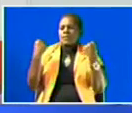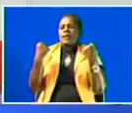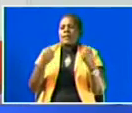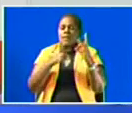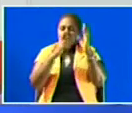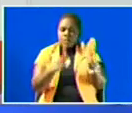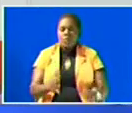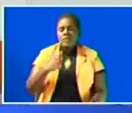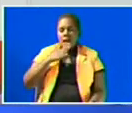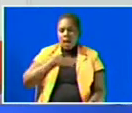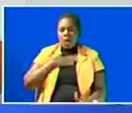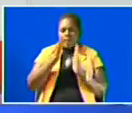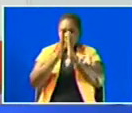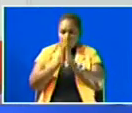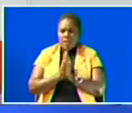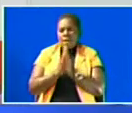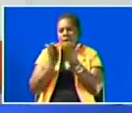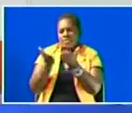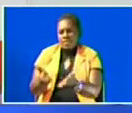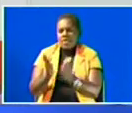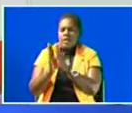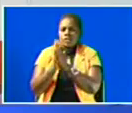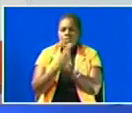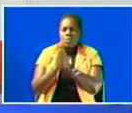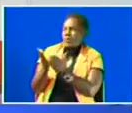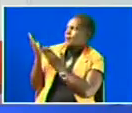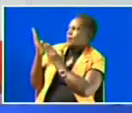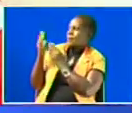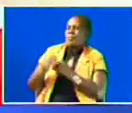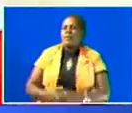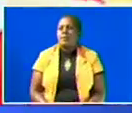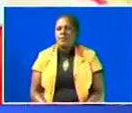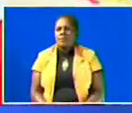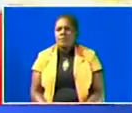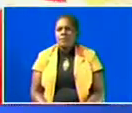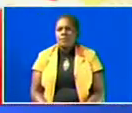Mary Mwoki alihudhuria ibada hiyo na kuandaa taarifa ifuatayo.